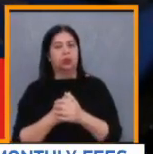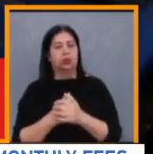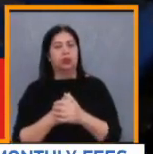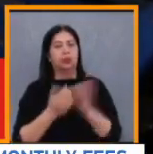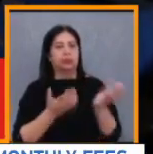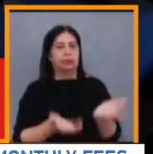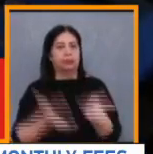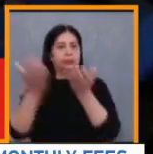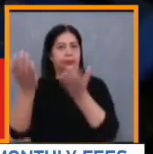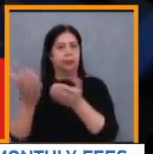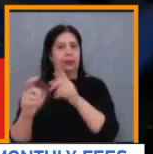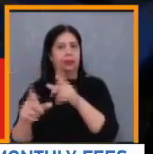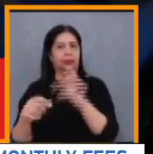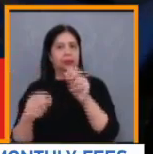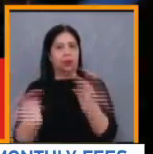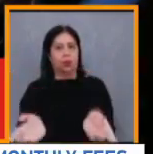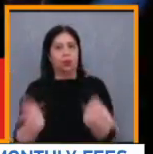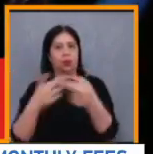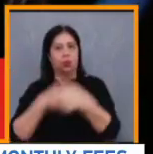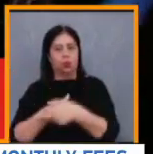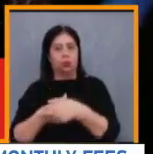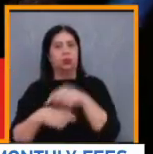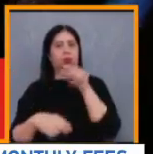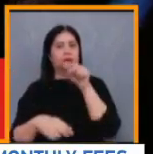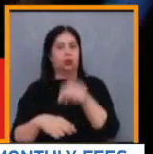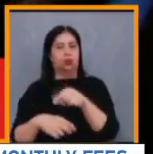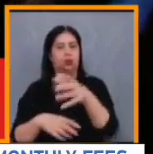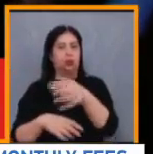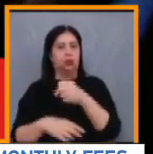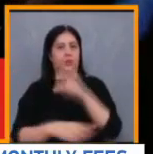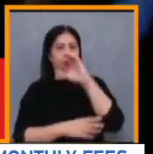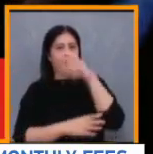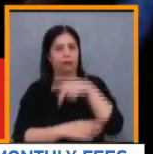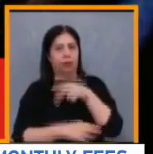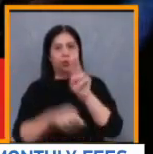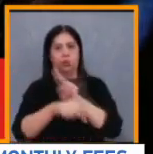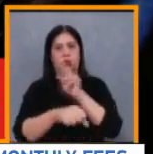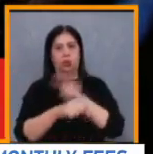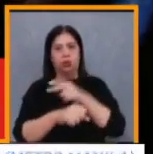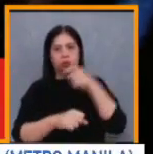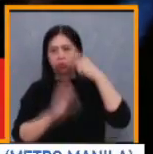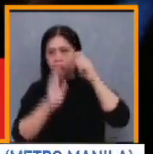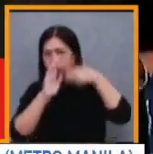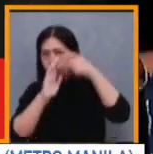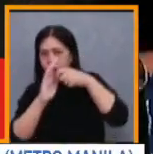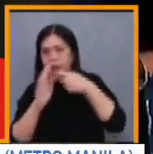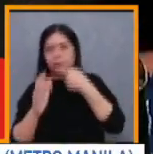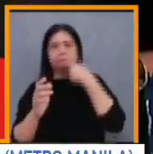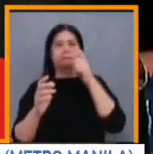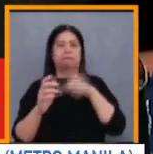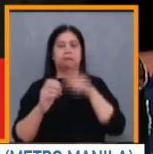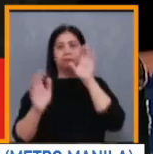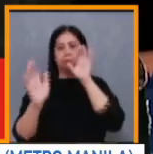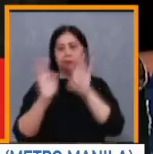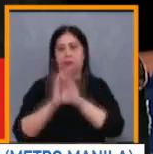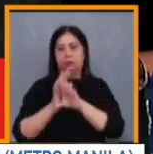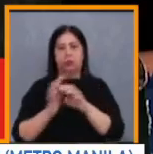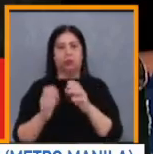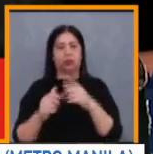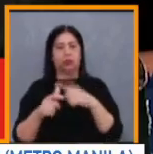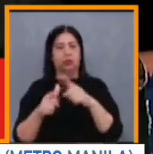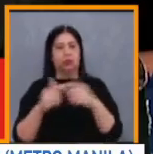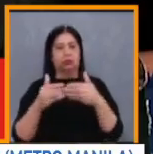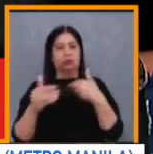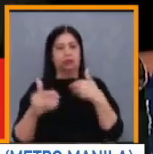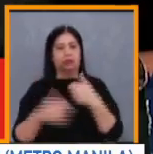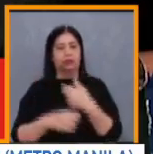sa isang kwarto. Doon na raw kinuha ang cellphone na ginamit para kunan siya ng malalaswang larawan. Bago po kami